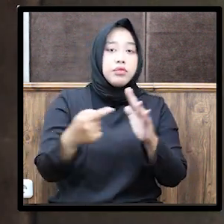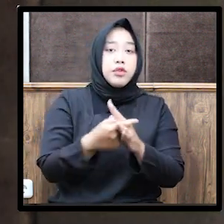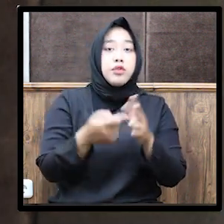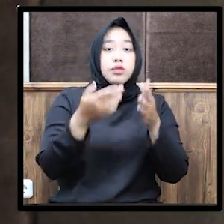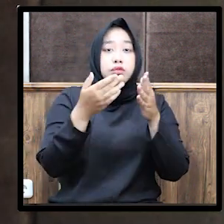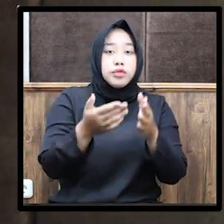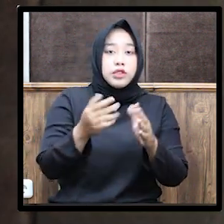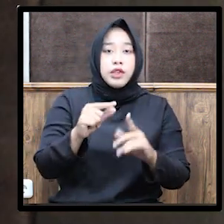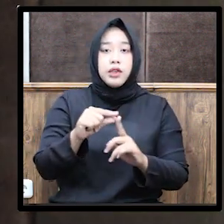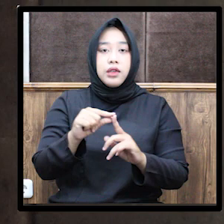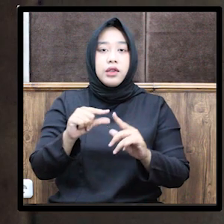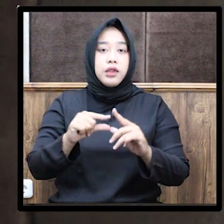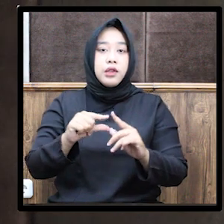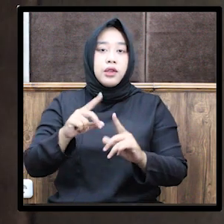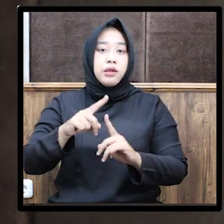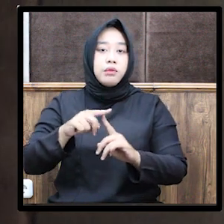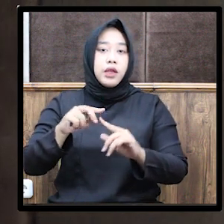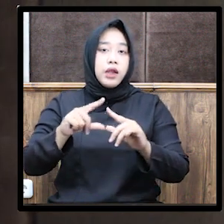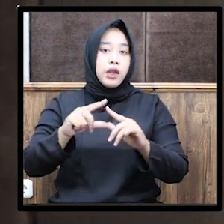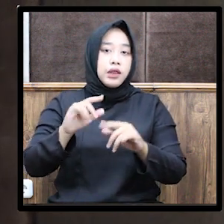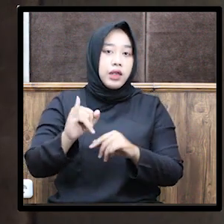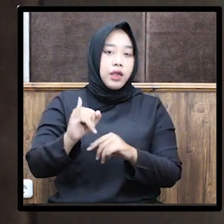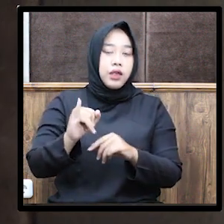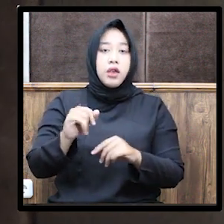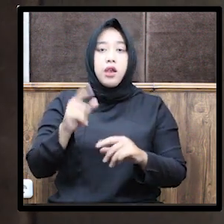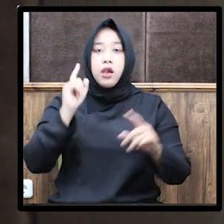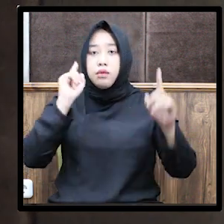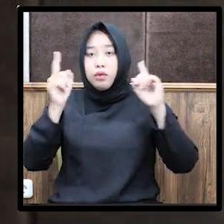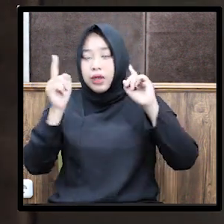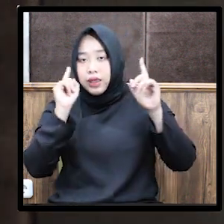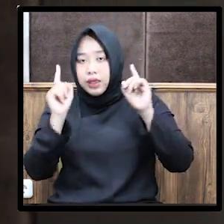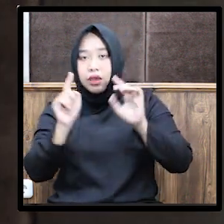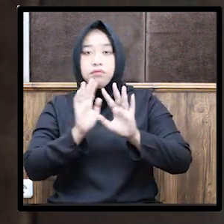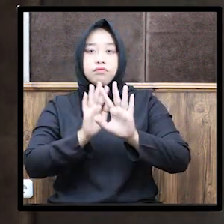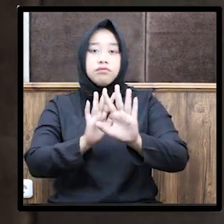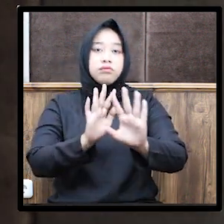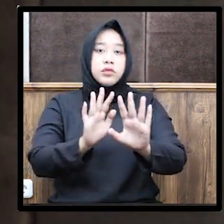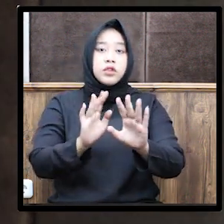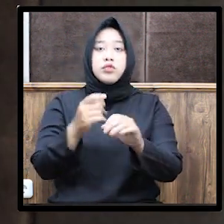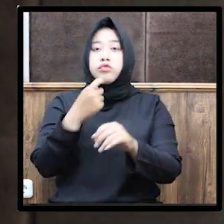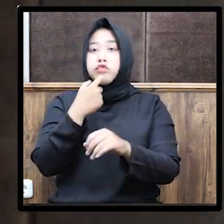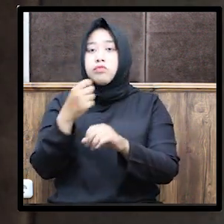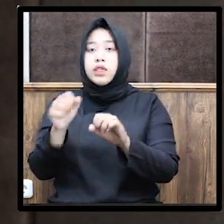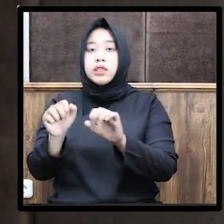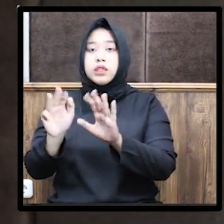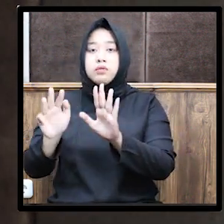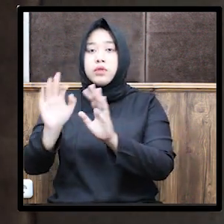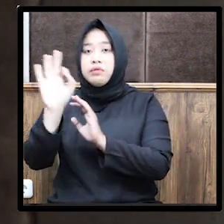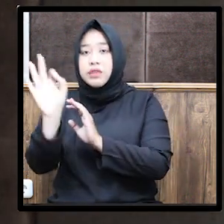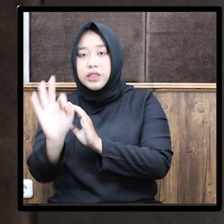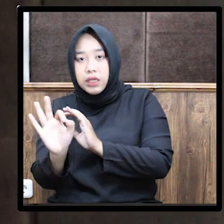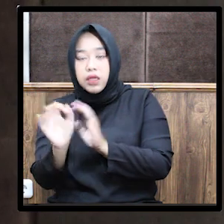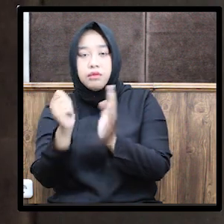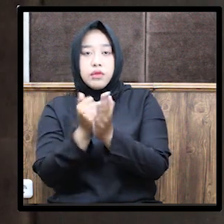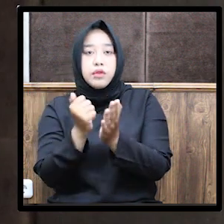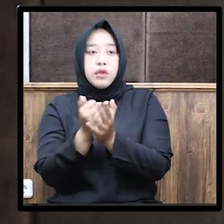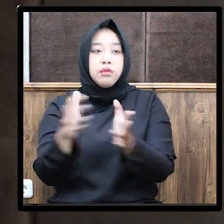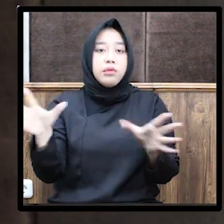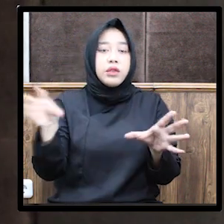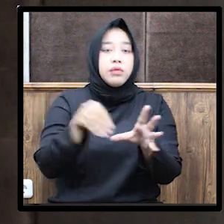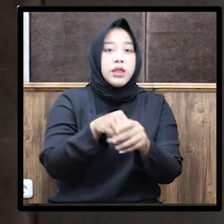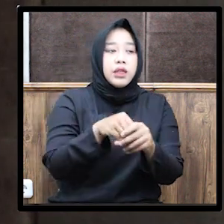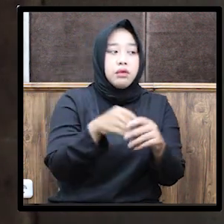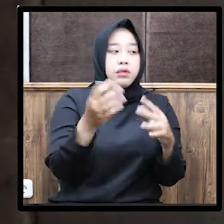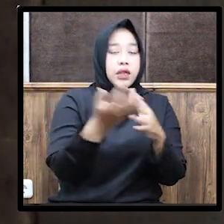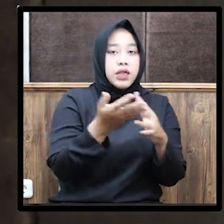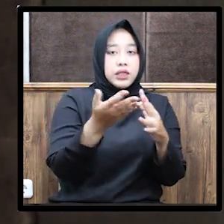dari penyelenggara pemilu, terutama dari partai politik. Nah, ini tadi yang saya sampaikan soal partai politik. Hanya 9%